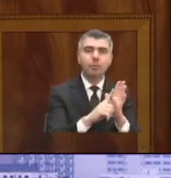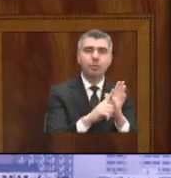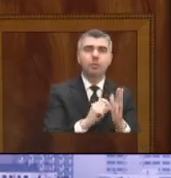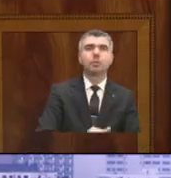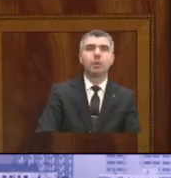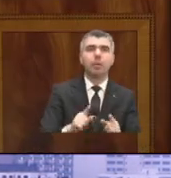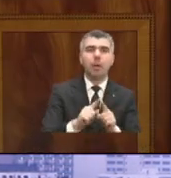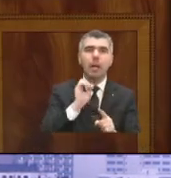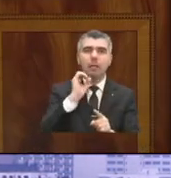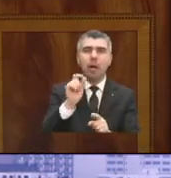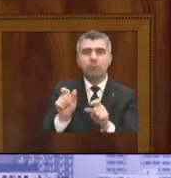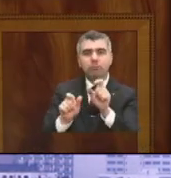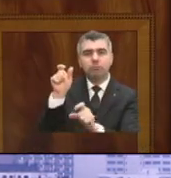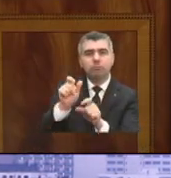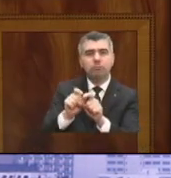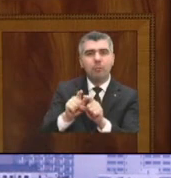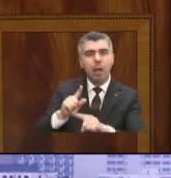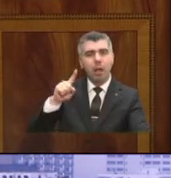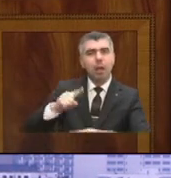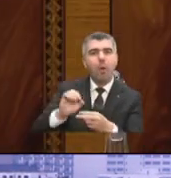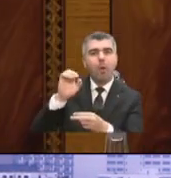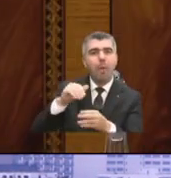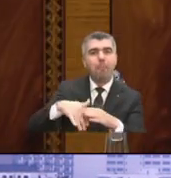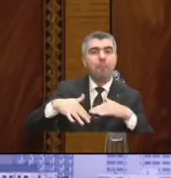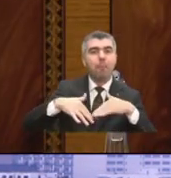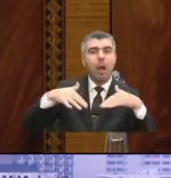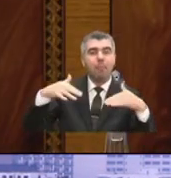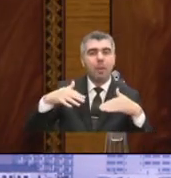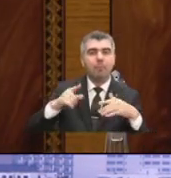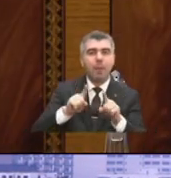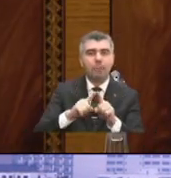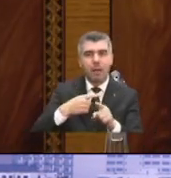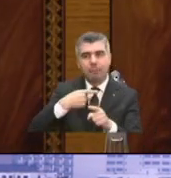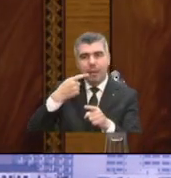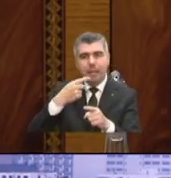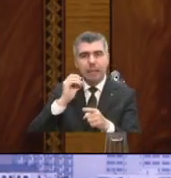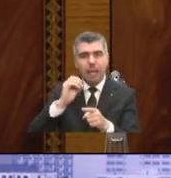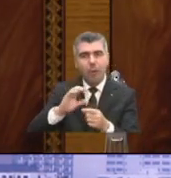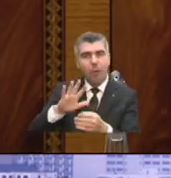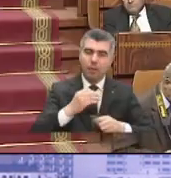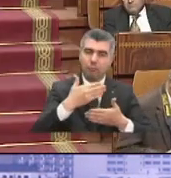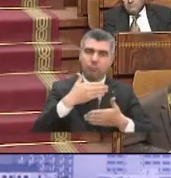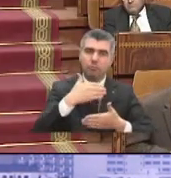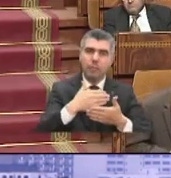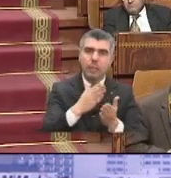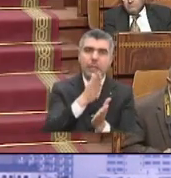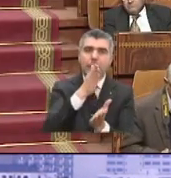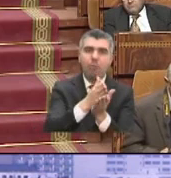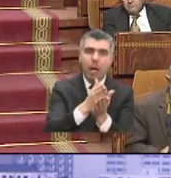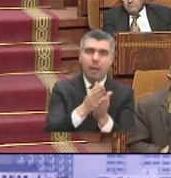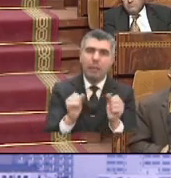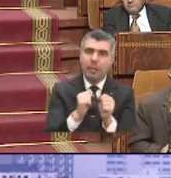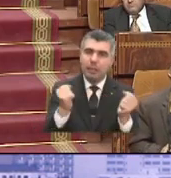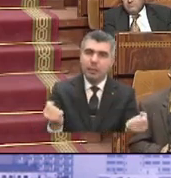ما يواكب هذا التساؤلات التي تشغل بها المواطن المغربي ولكن ماشي بديك الحده التي يبحث عنها